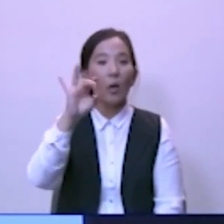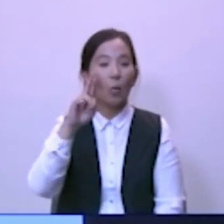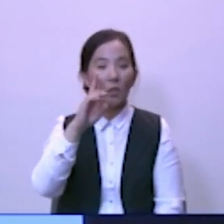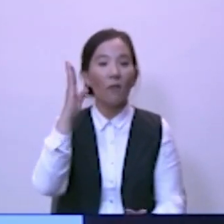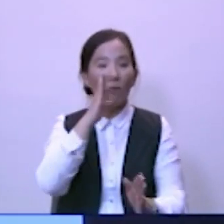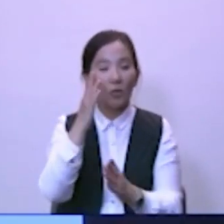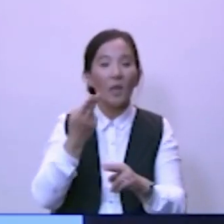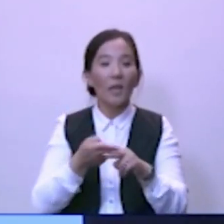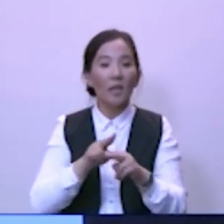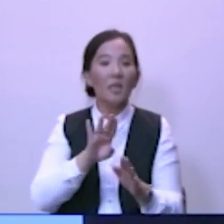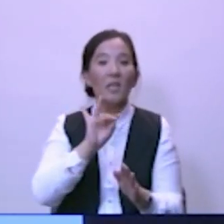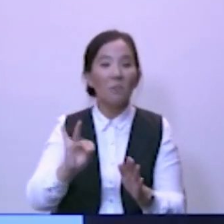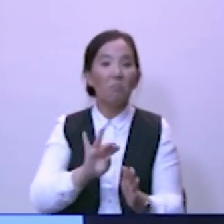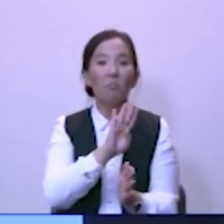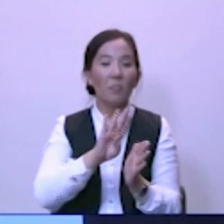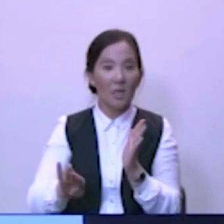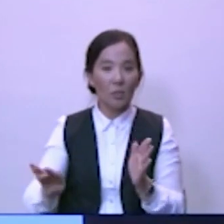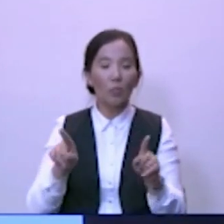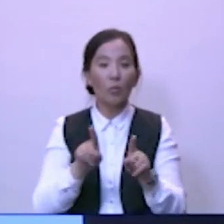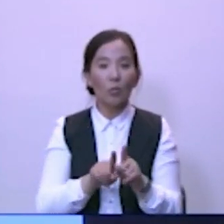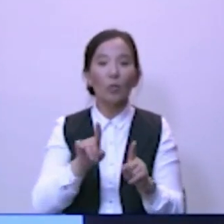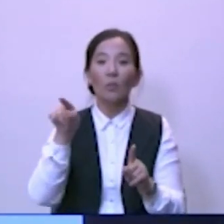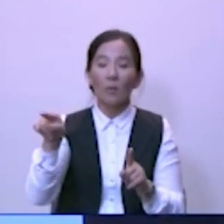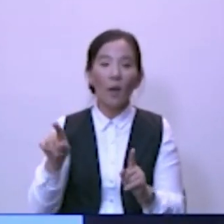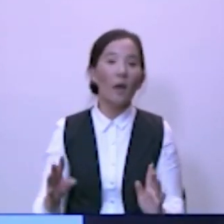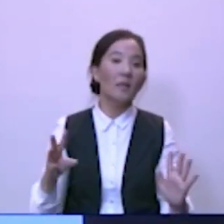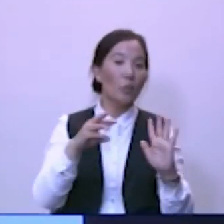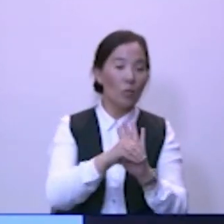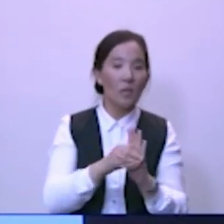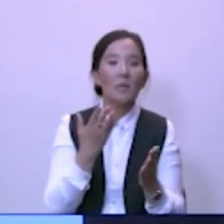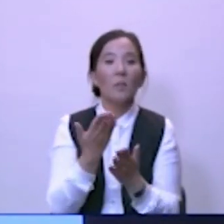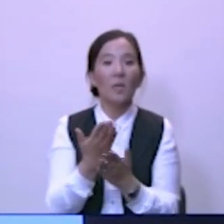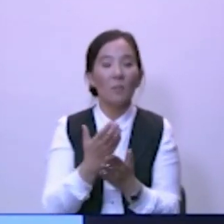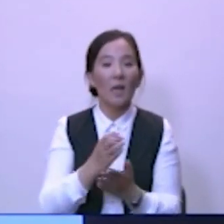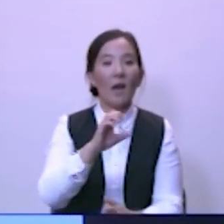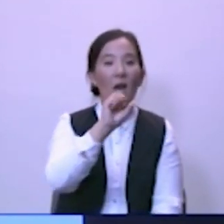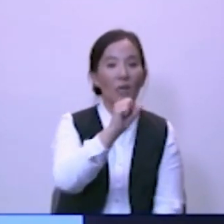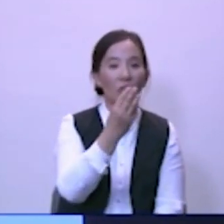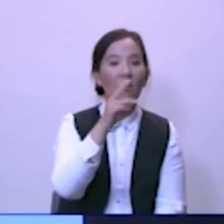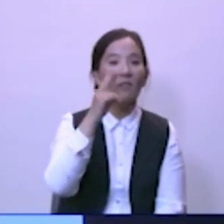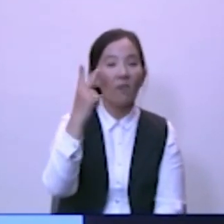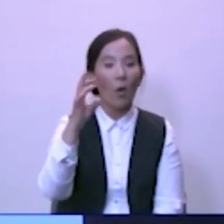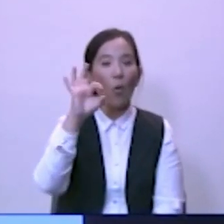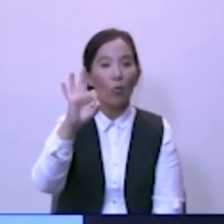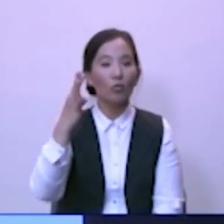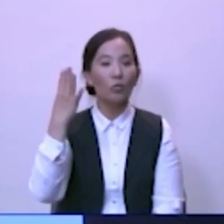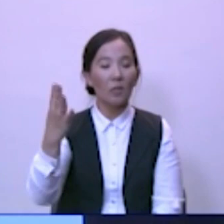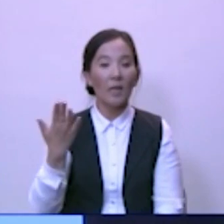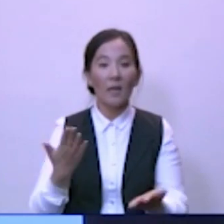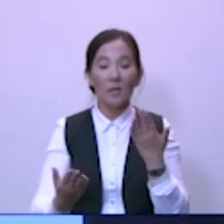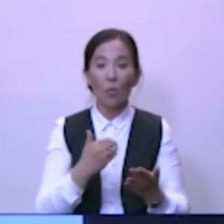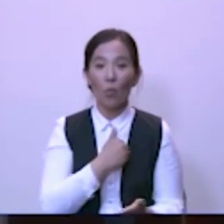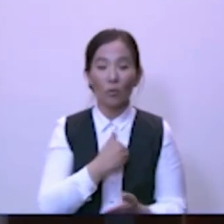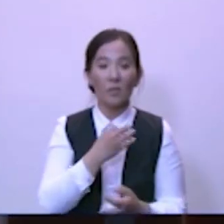без кислородной к ним относятся например h2 so4 то есть когда мы произносим саму формулу у